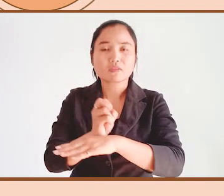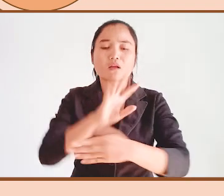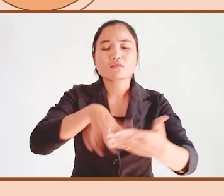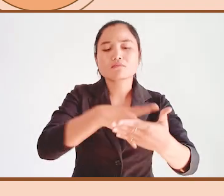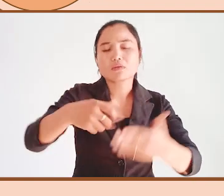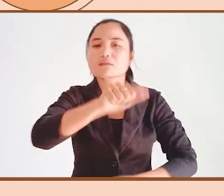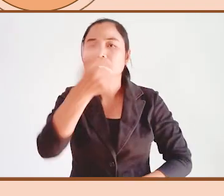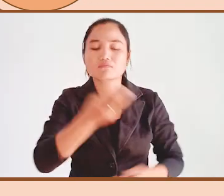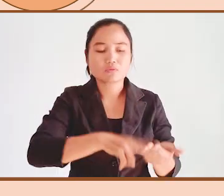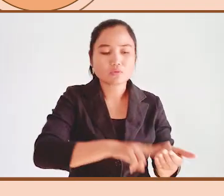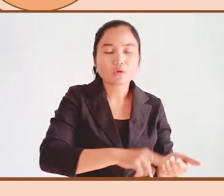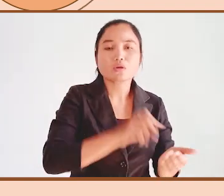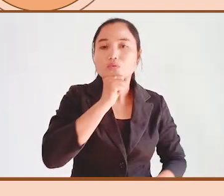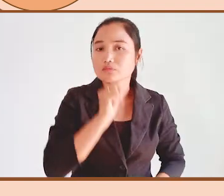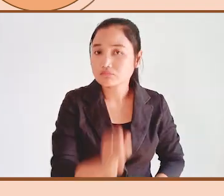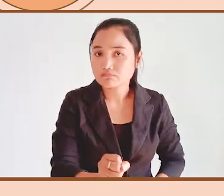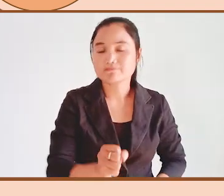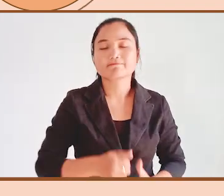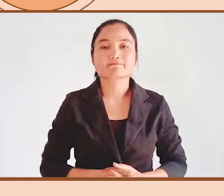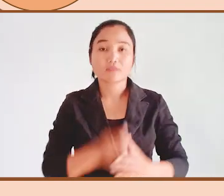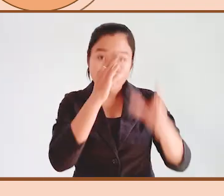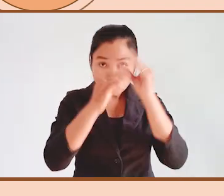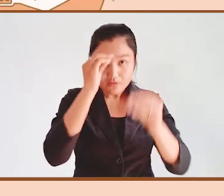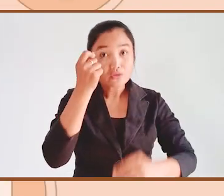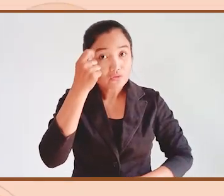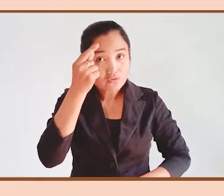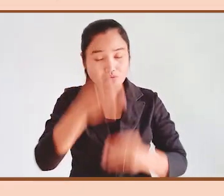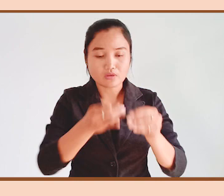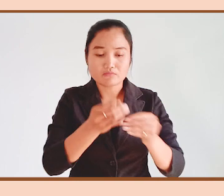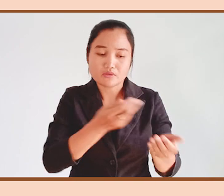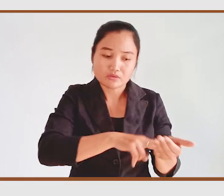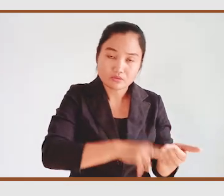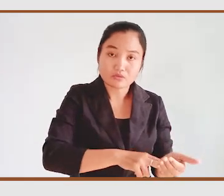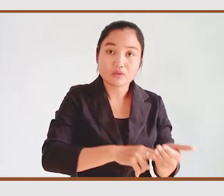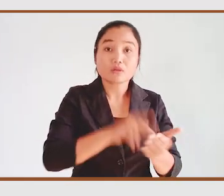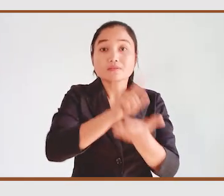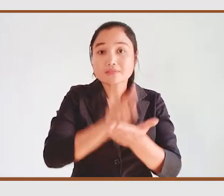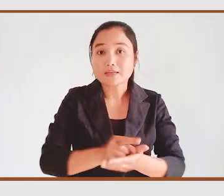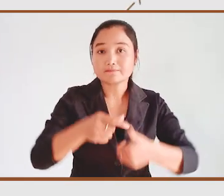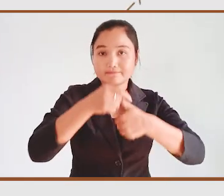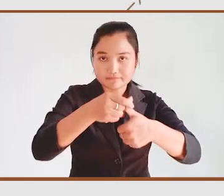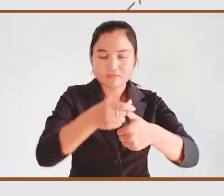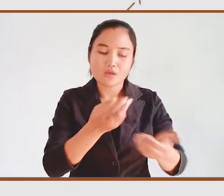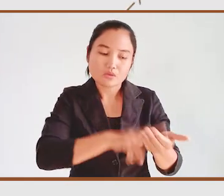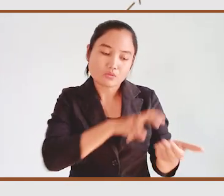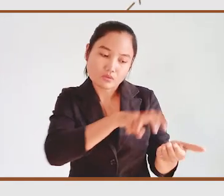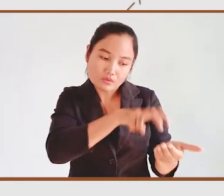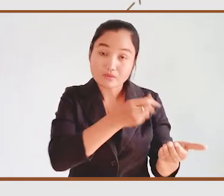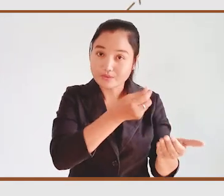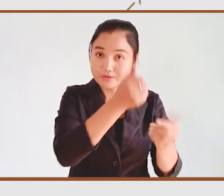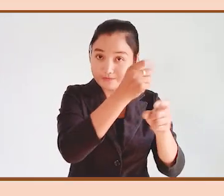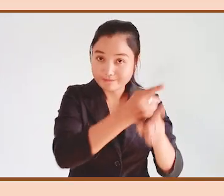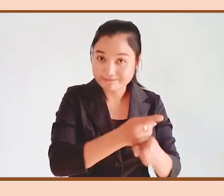ងៗទៀតដូចជាផែនការចូលនិវត្តន៍ជាដើមចំណេះដឹងហិរញ្ញវត្ថុមានសារៈសំខាន់ជាច្រើនដូចជា 1. ជួយឲ្យអ្នកគ្រប់គ្រងលុយបានល្អជាងមុ